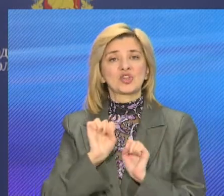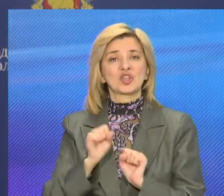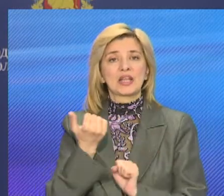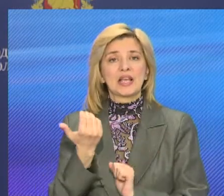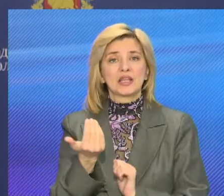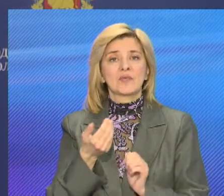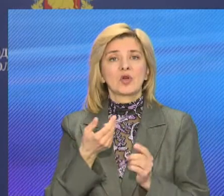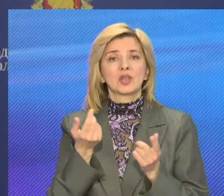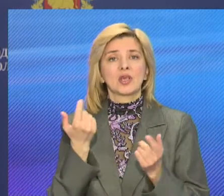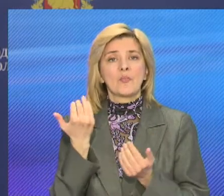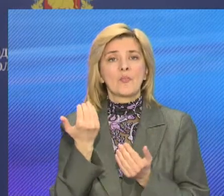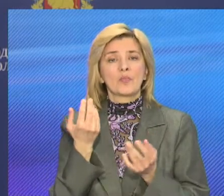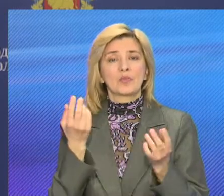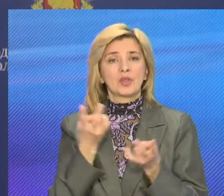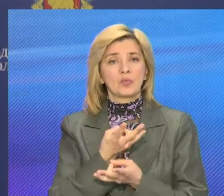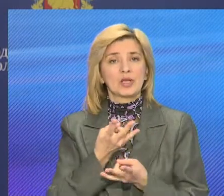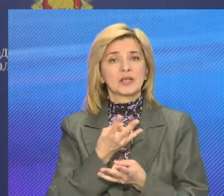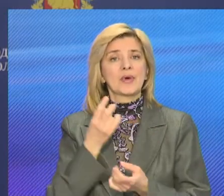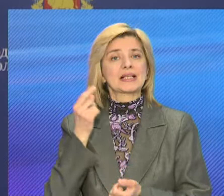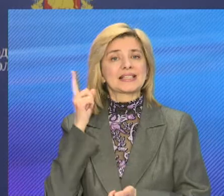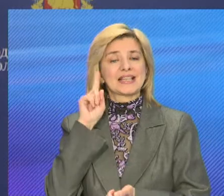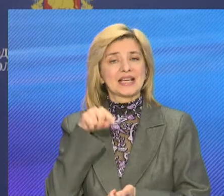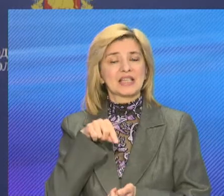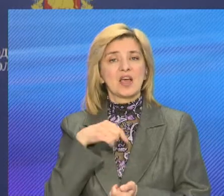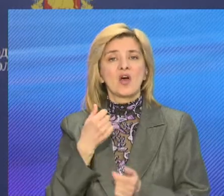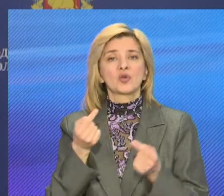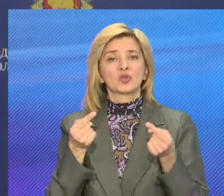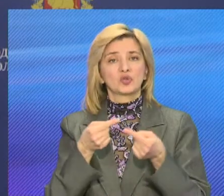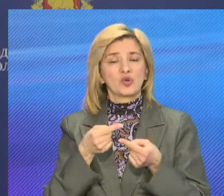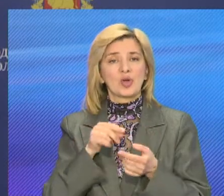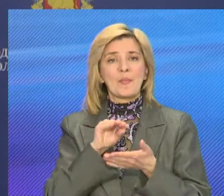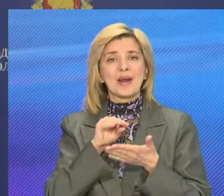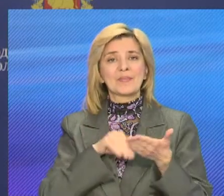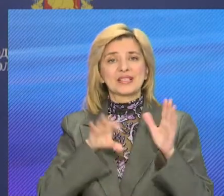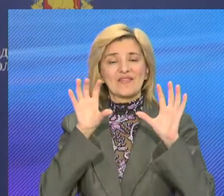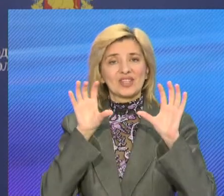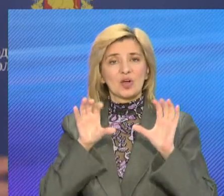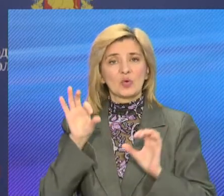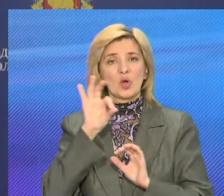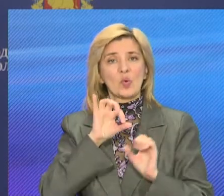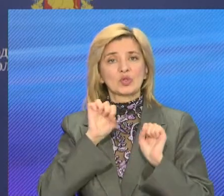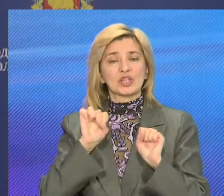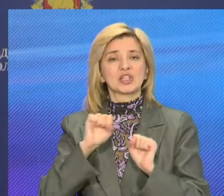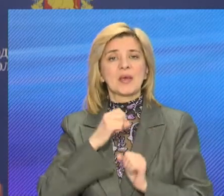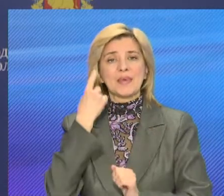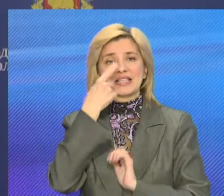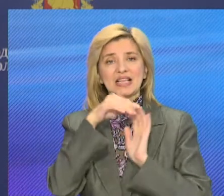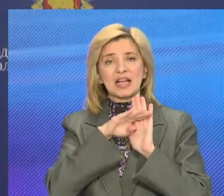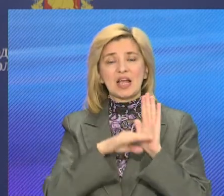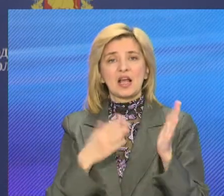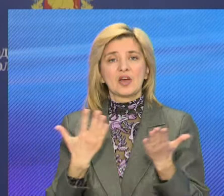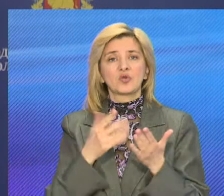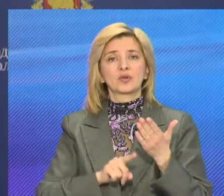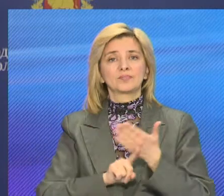ему необходимо знать эти права. Они очень четко прописаны в законе о защите персональных данных, который вступил в силу всего-то 5